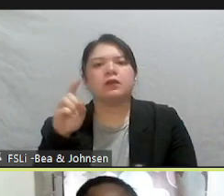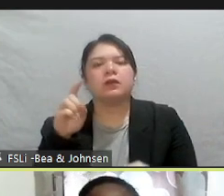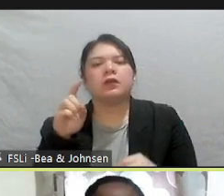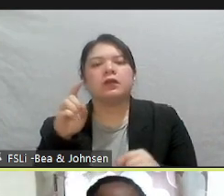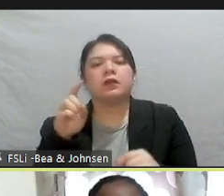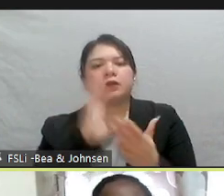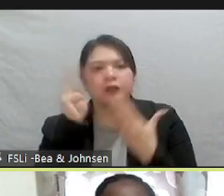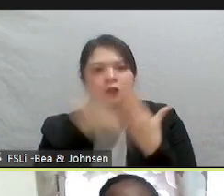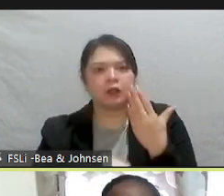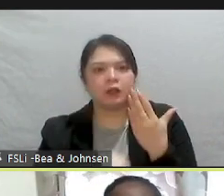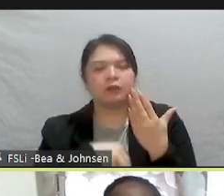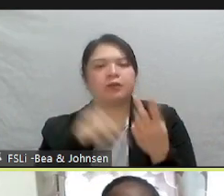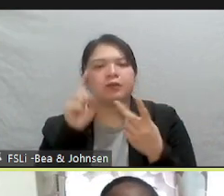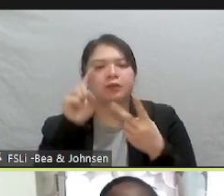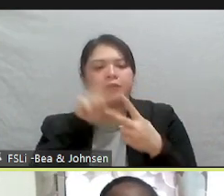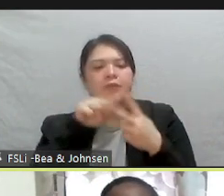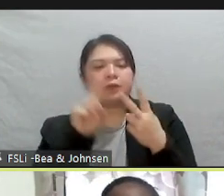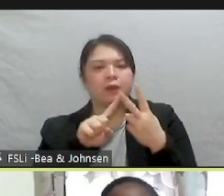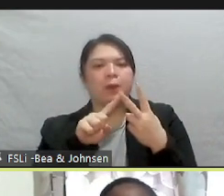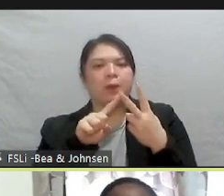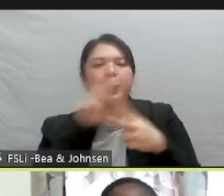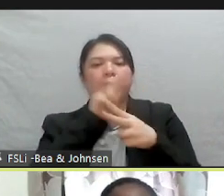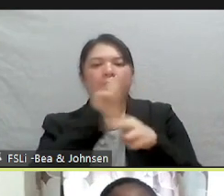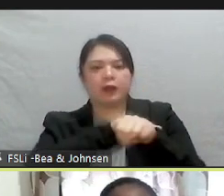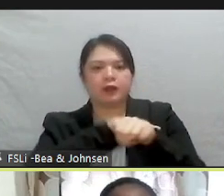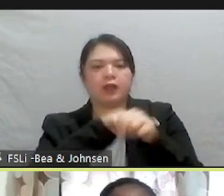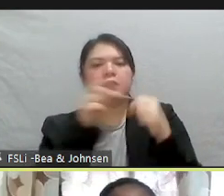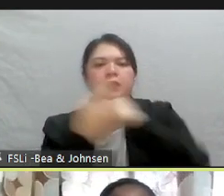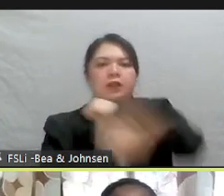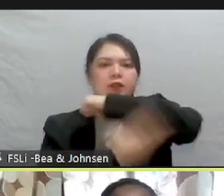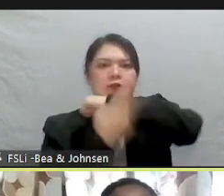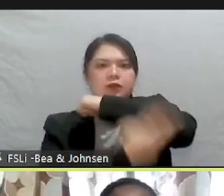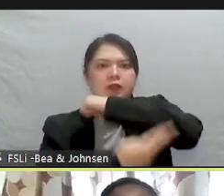po tayo sa national at sa regional po.